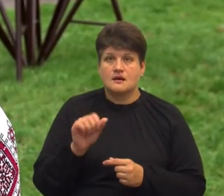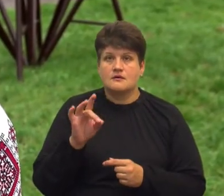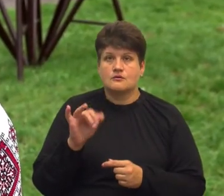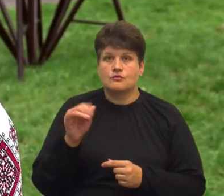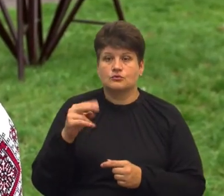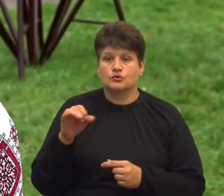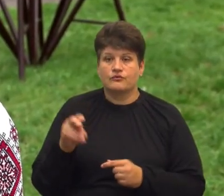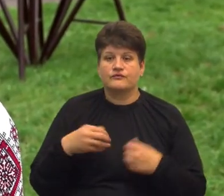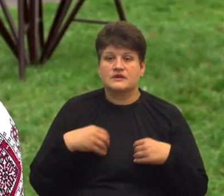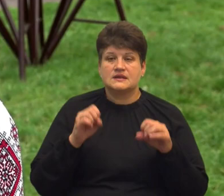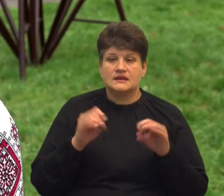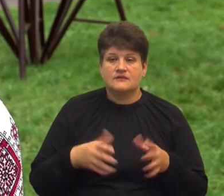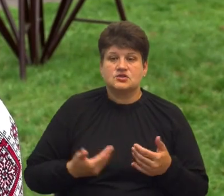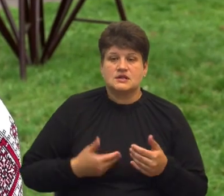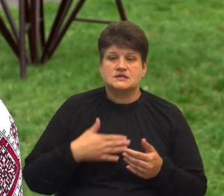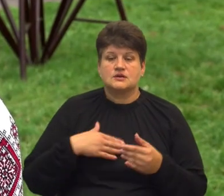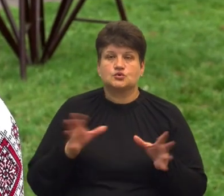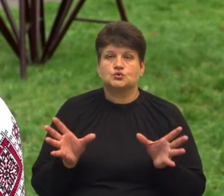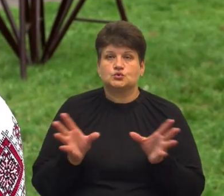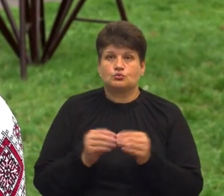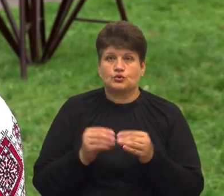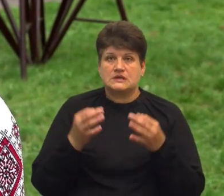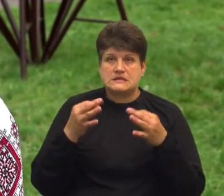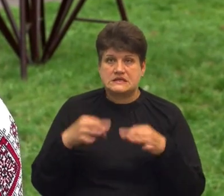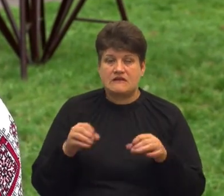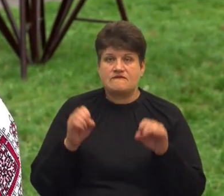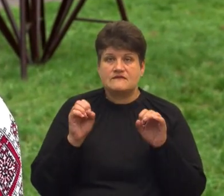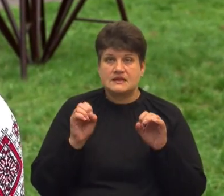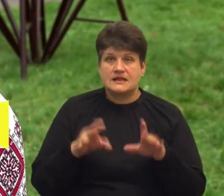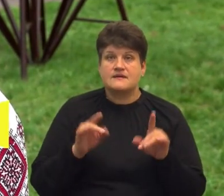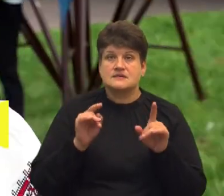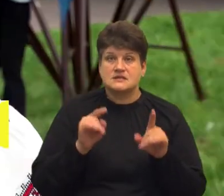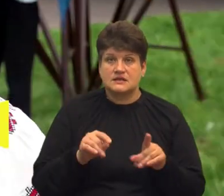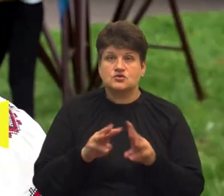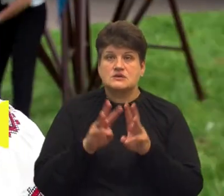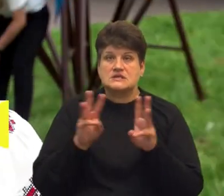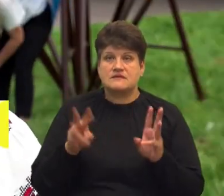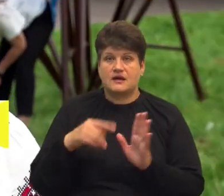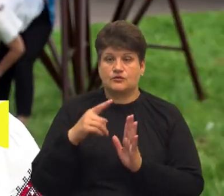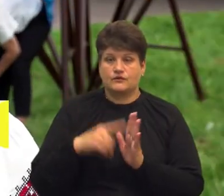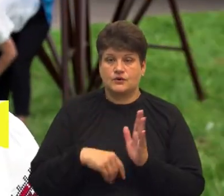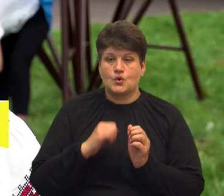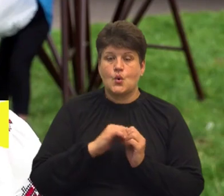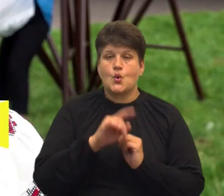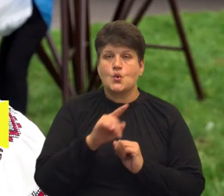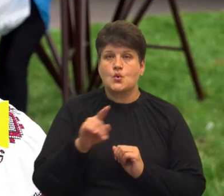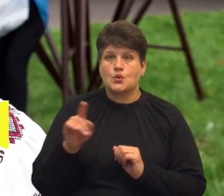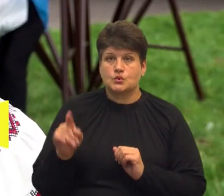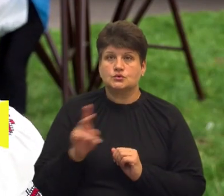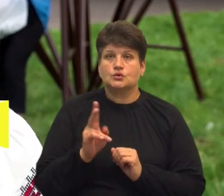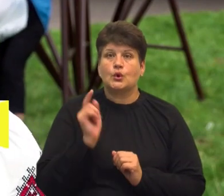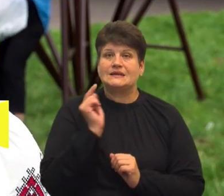соборність за нашу незалежність віддав за те що він свято вірив кожен хто